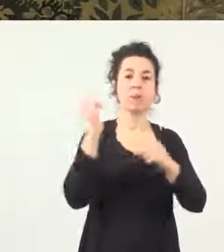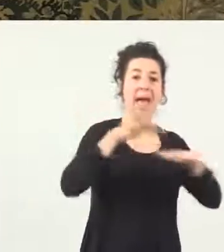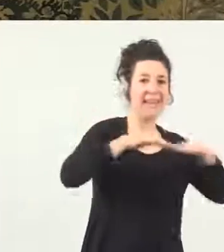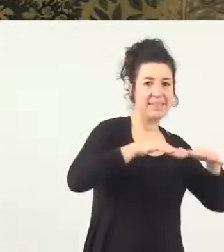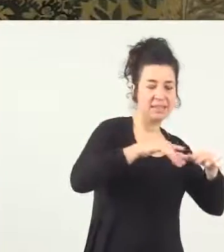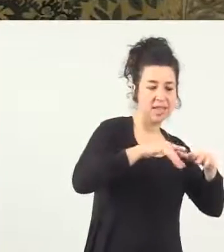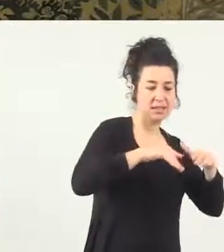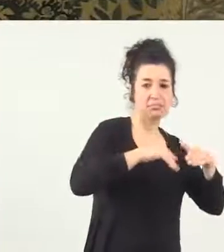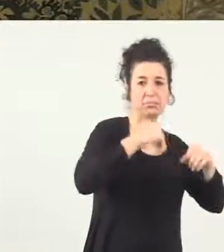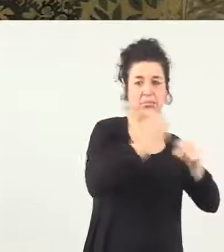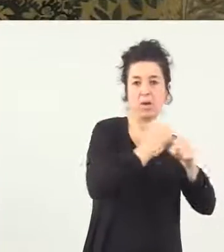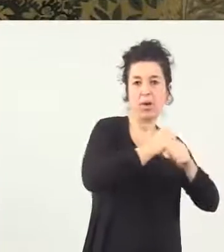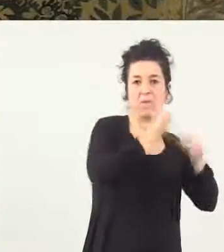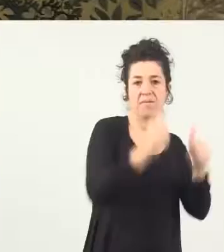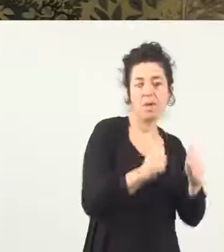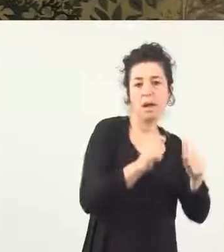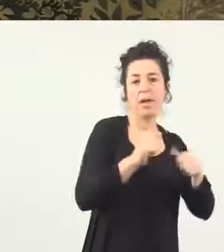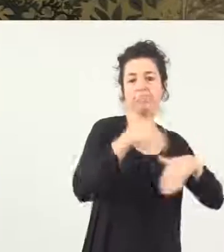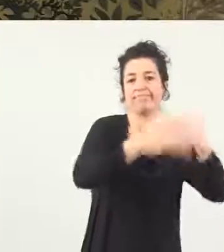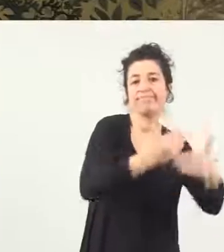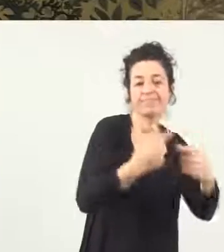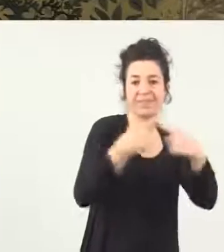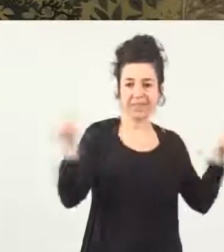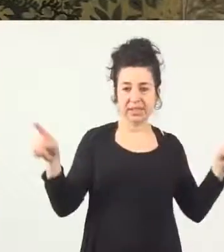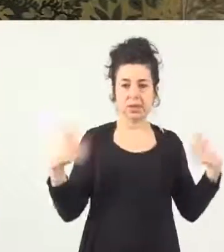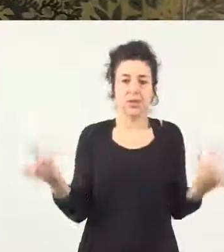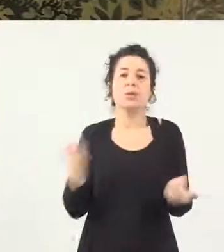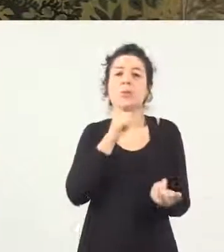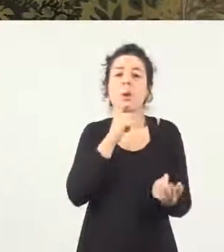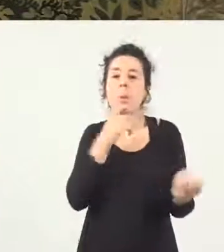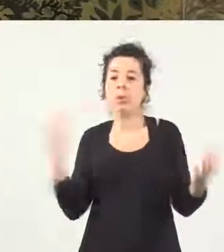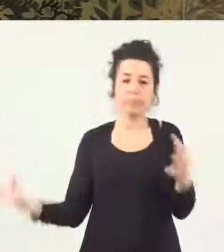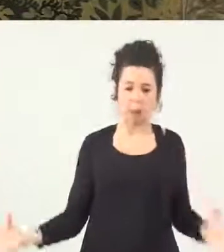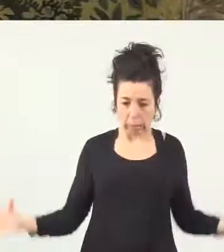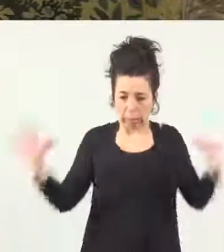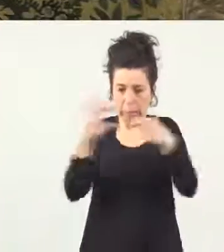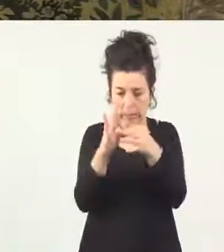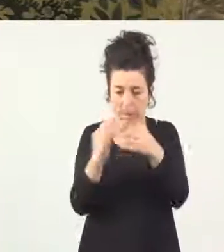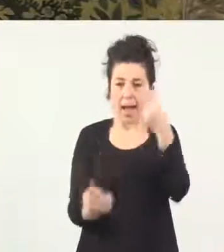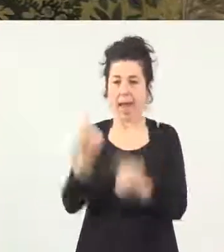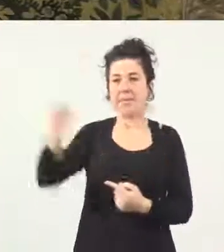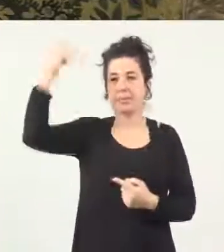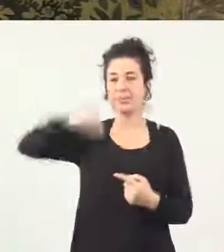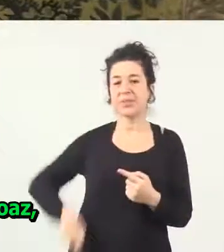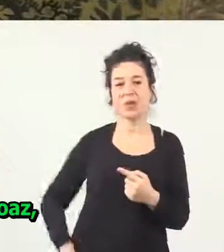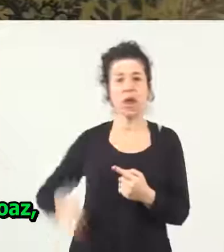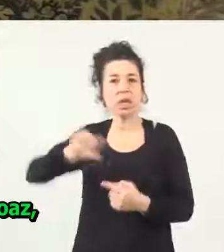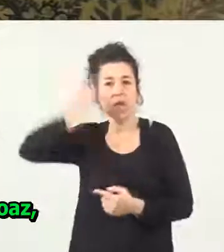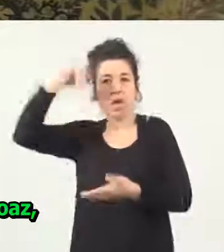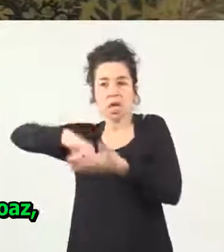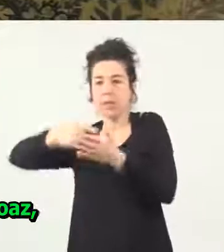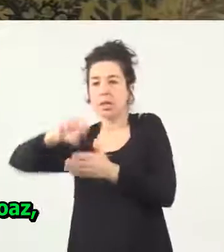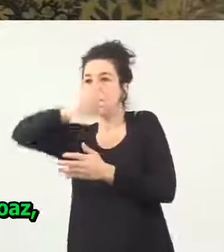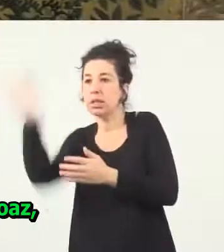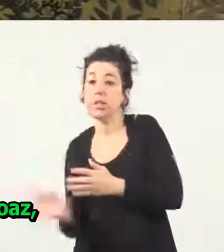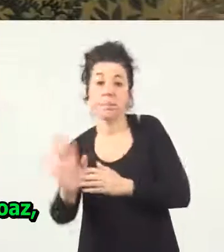nola egiten dugu pizka bat bebai koordinatzeko erritmo horiek, profesionale batzutan dituzte ideia, dituzte proiektuak, baina elkarteak